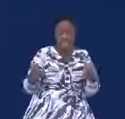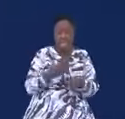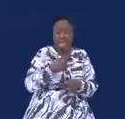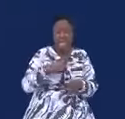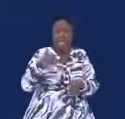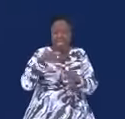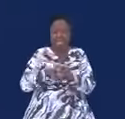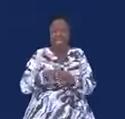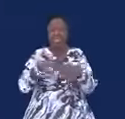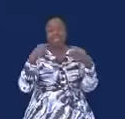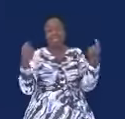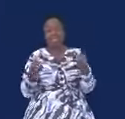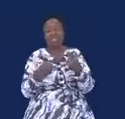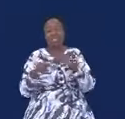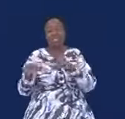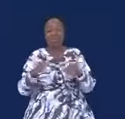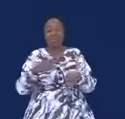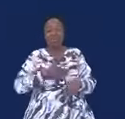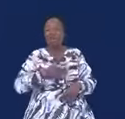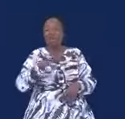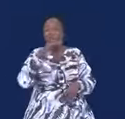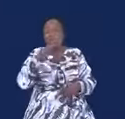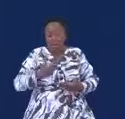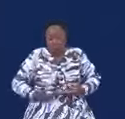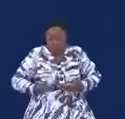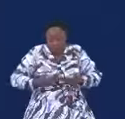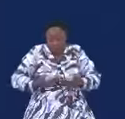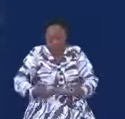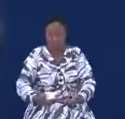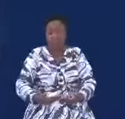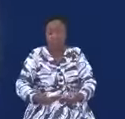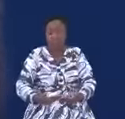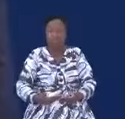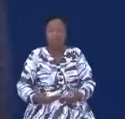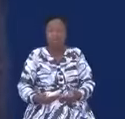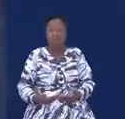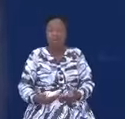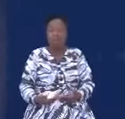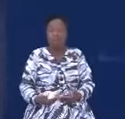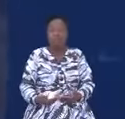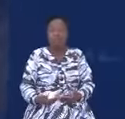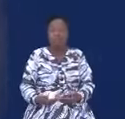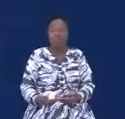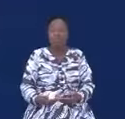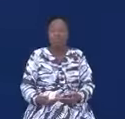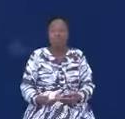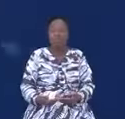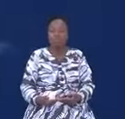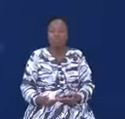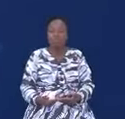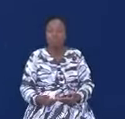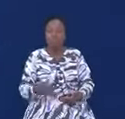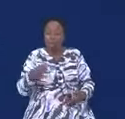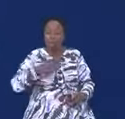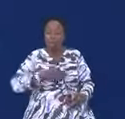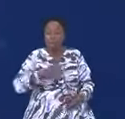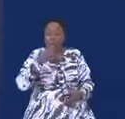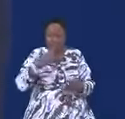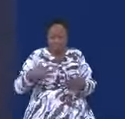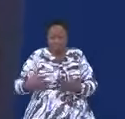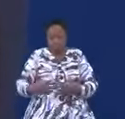péché verset sweeter verser 8 mai tu veux que la vérité soit au fond du coeur